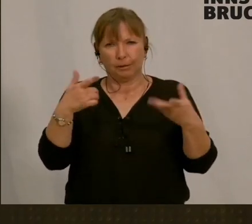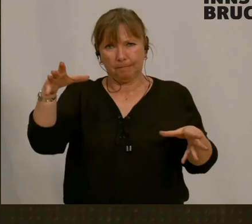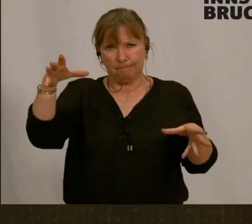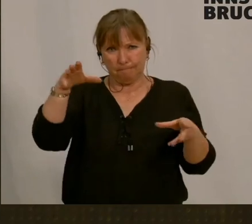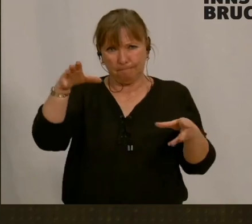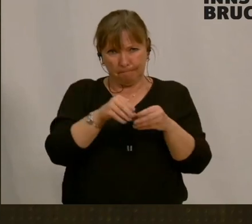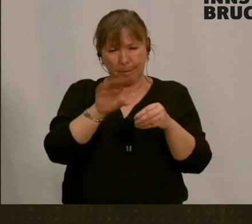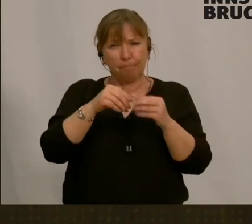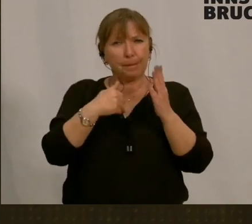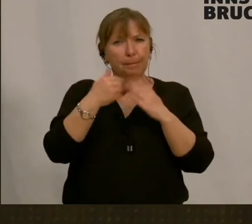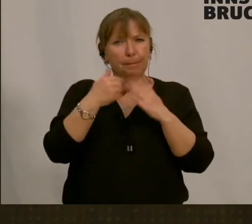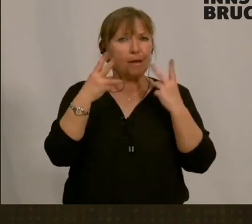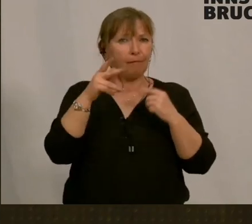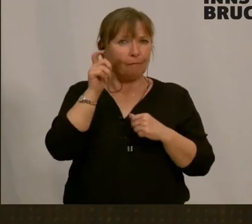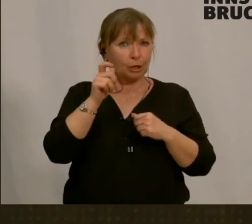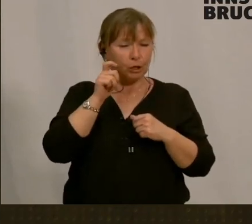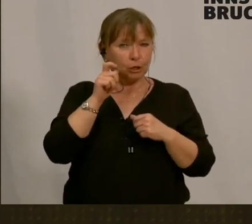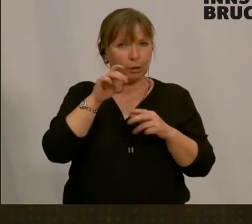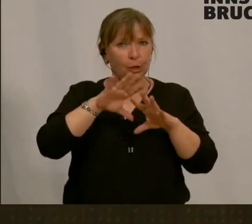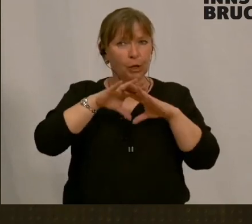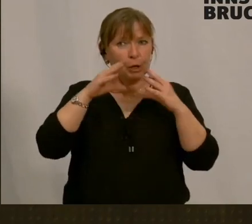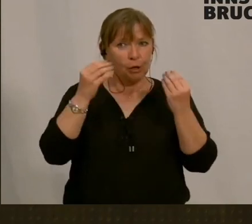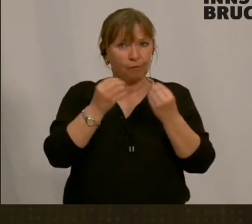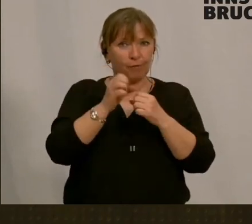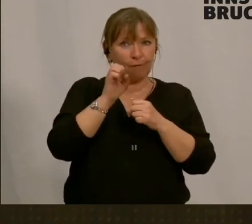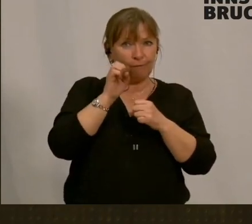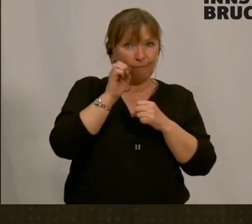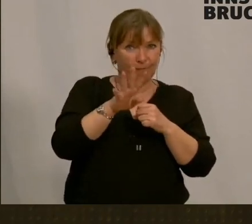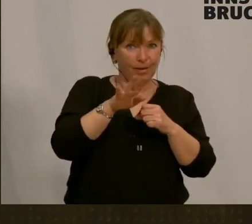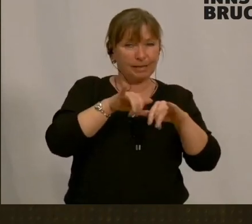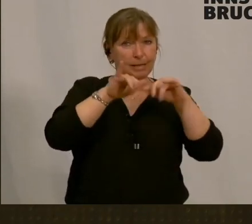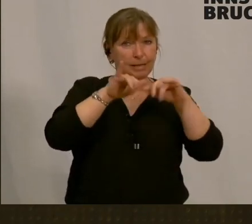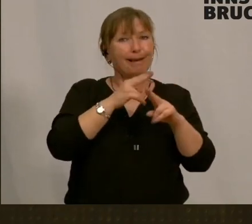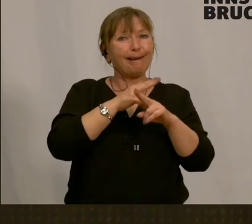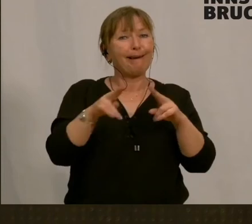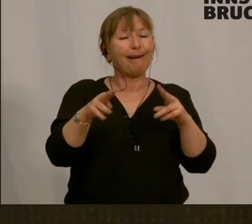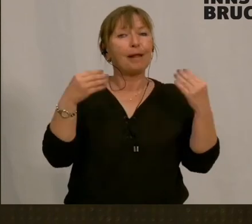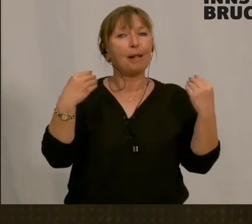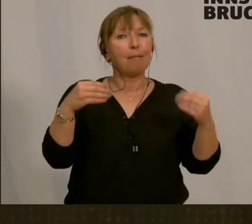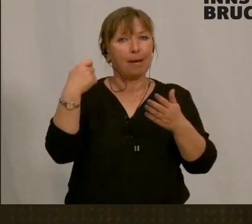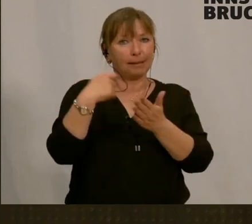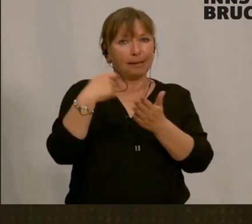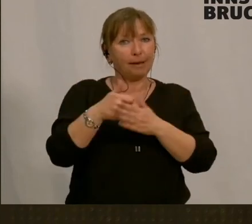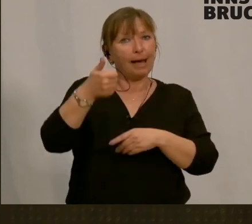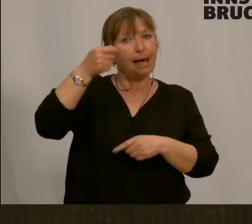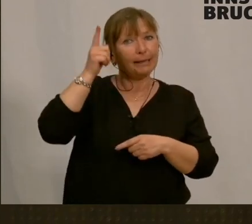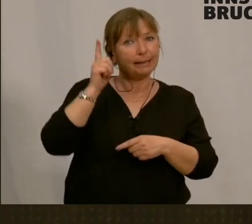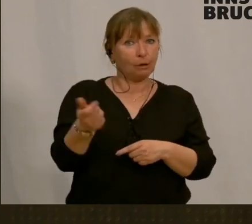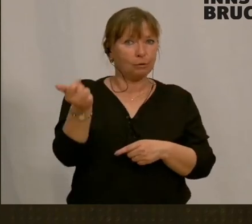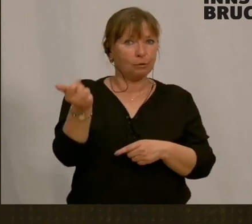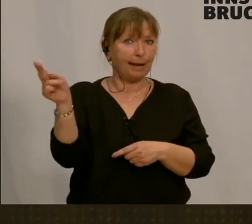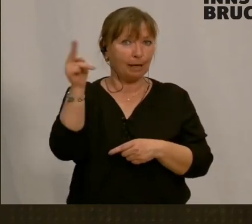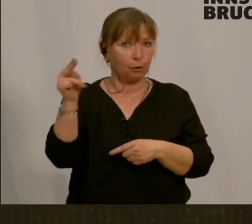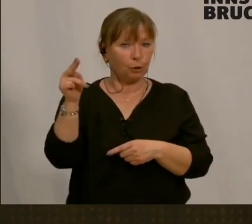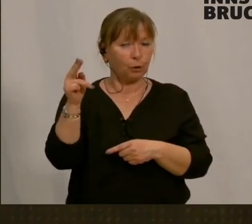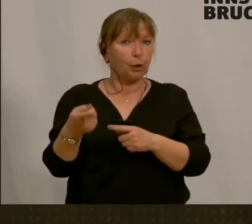Mehrwertsteuer für 14 Bänke reine Materialkosten auf 1.100 Euro. Wohlgemerkt inklusive